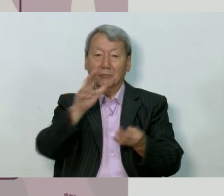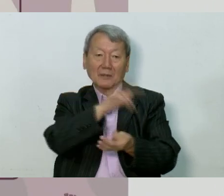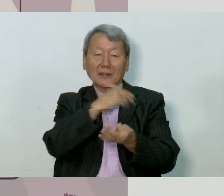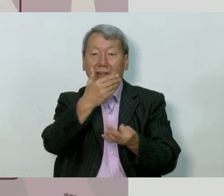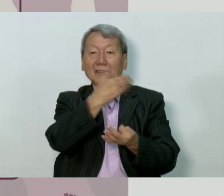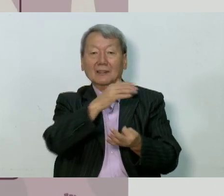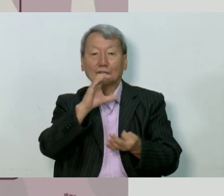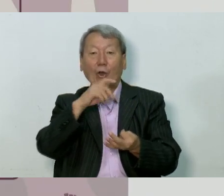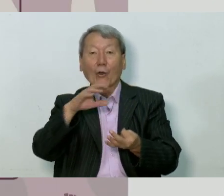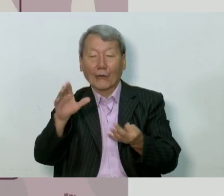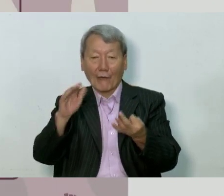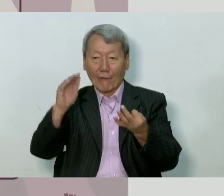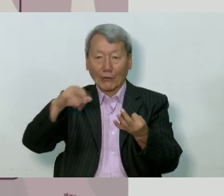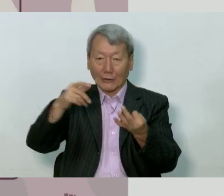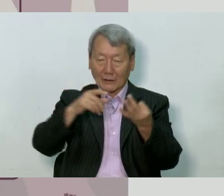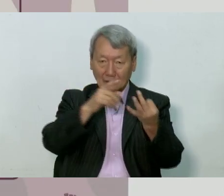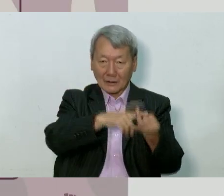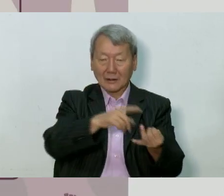медициналык камсыздандыруу фондуна